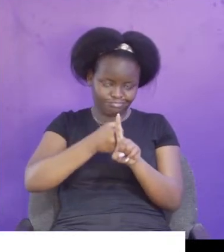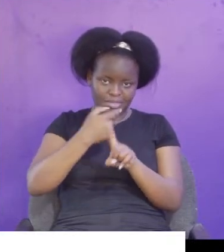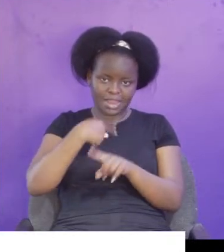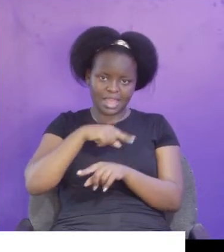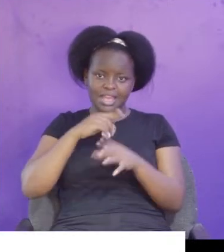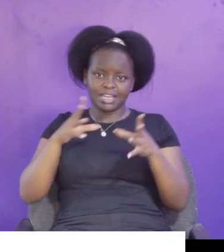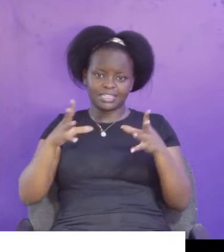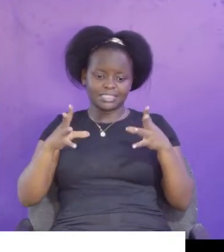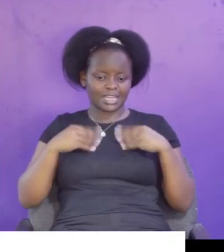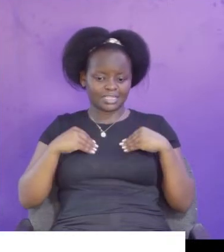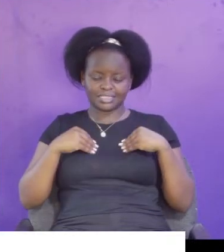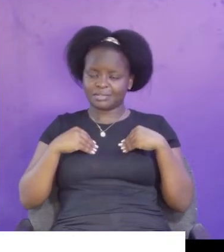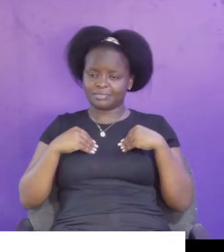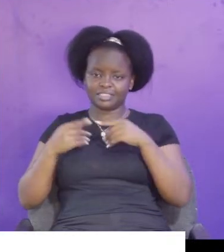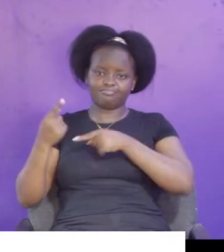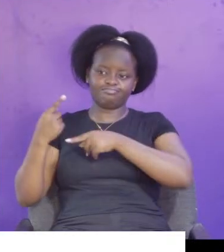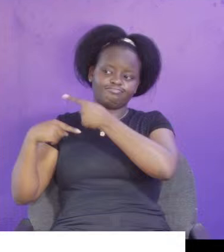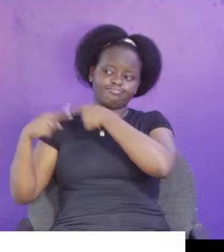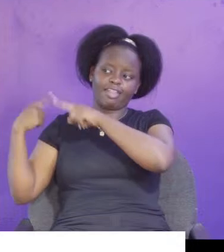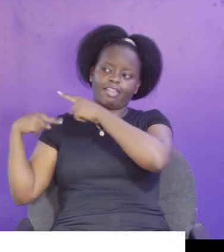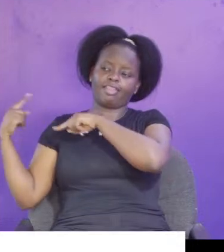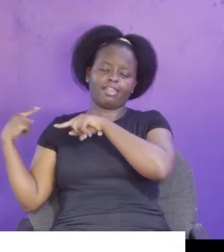nyuma.